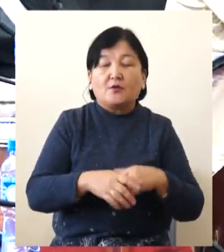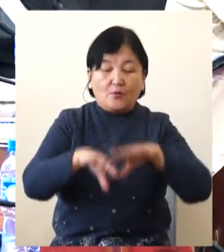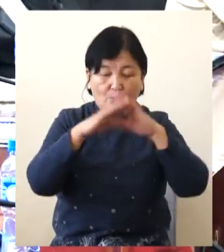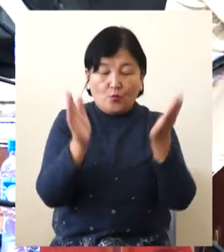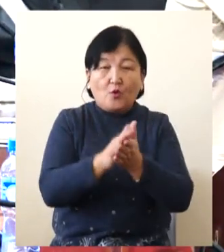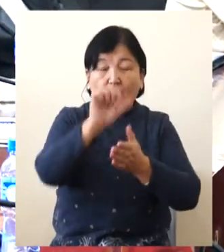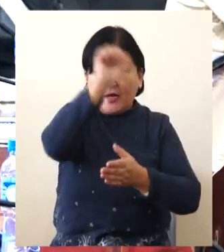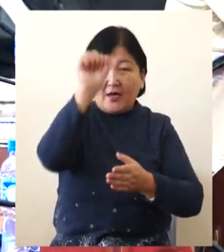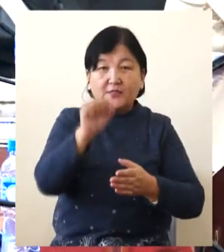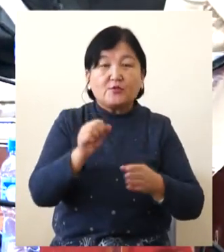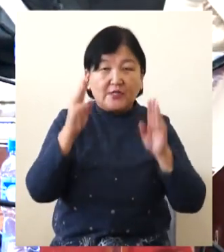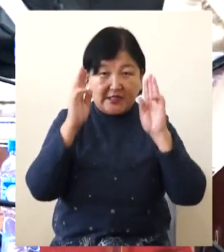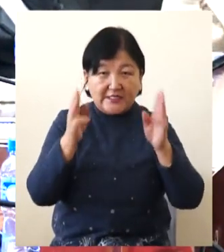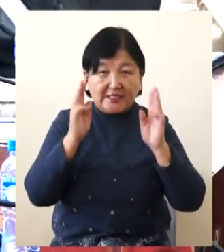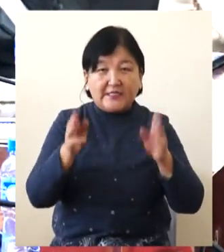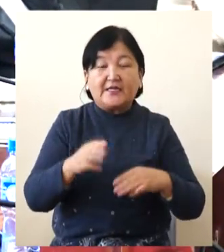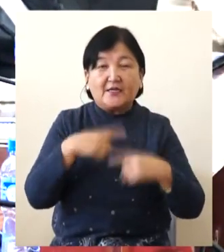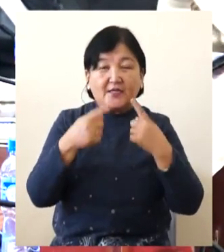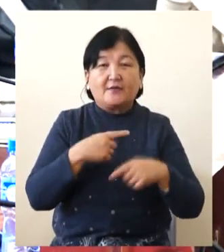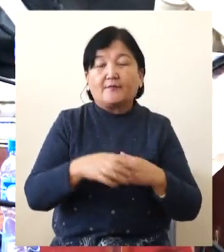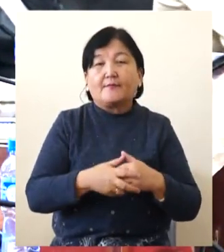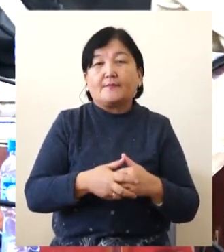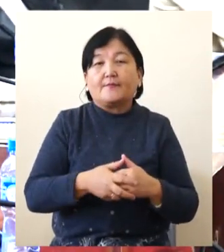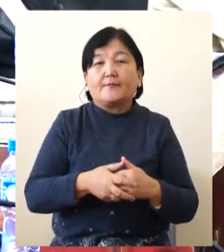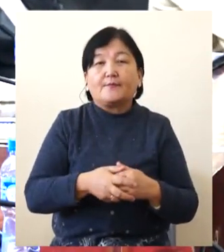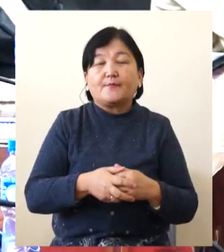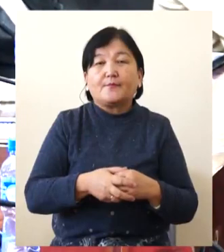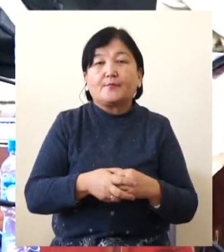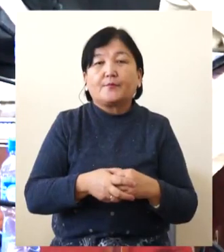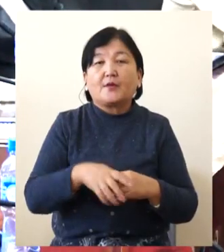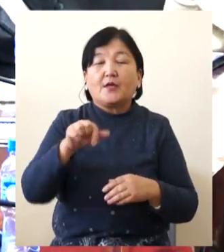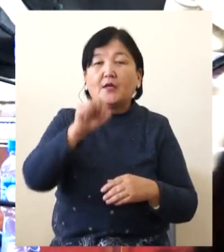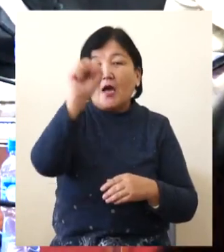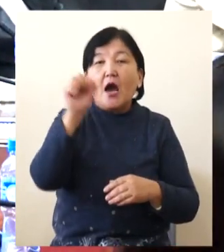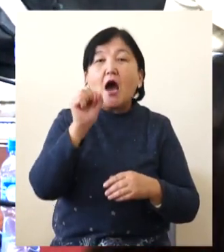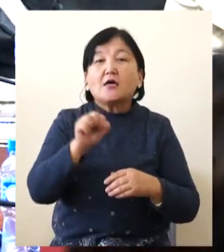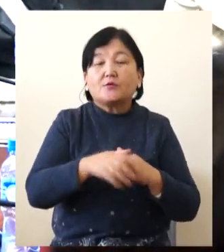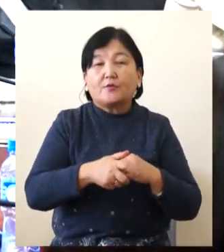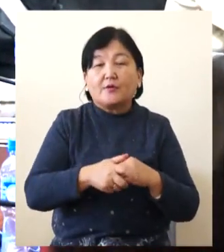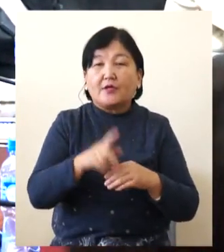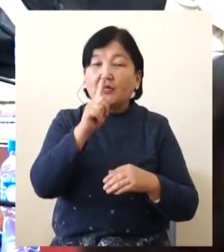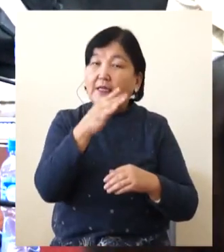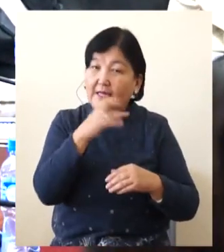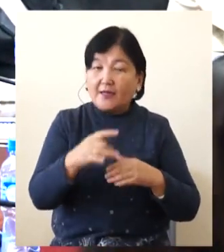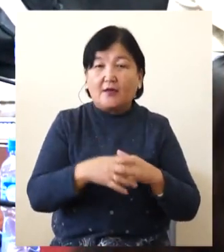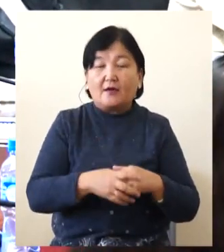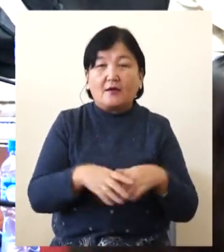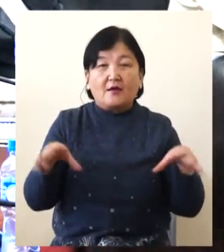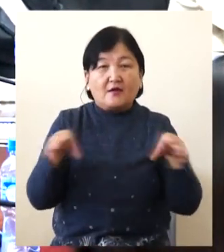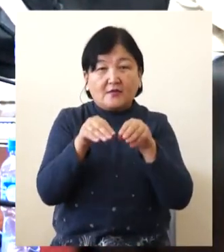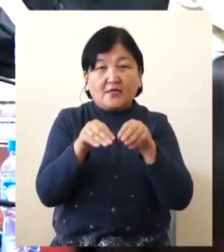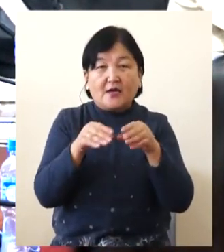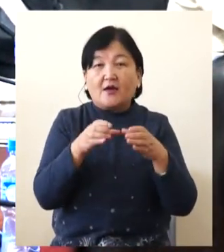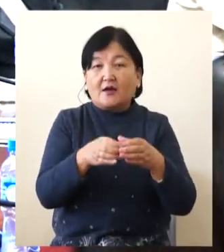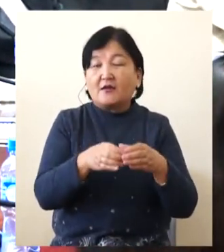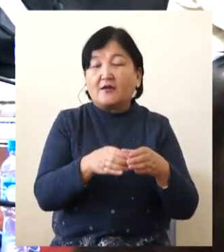бүгдийн шийдэл ингээ зэг зэг бүхний яагаад гэдэг одоо байгалийн асуудлыг хөндлөлттэй байна. Энэ асуудлыг бол одоо нэг талаараа бол яг л зүгээр хязгаарлал